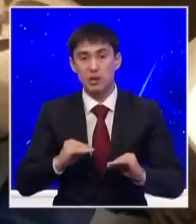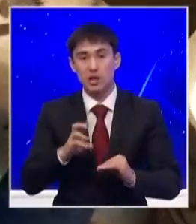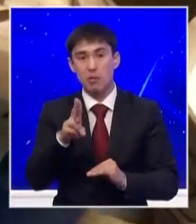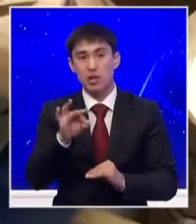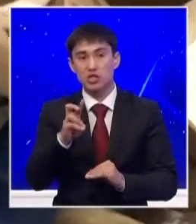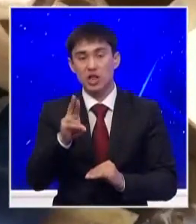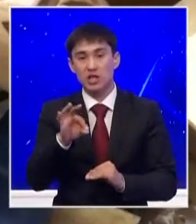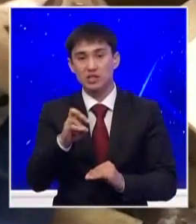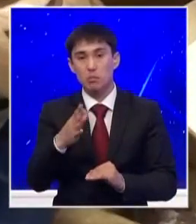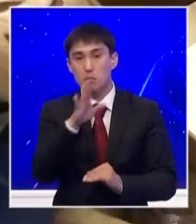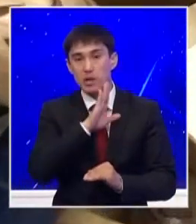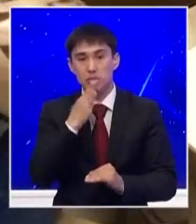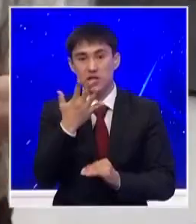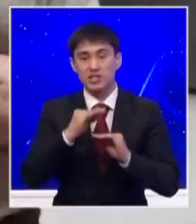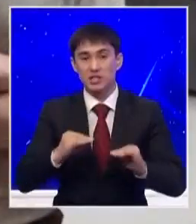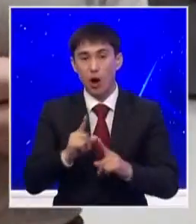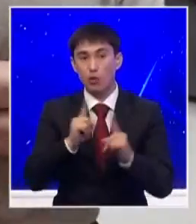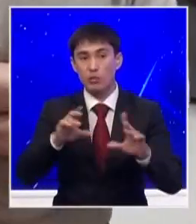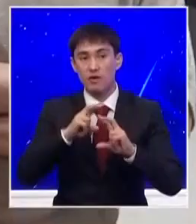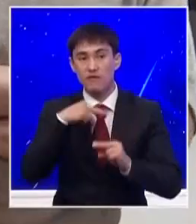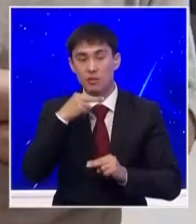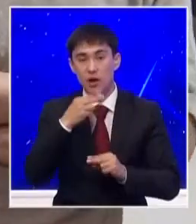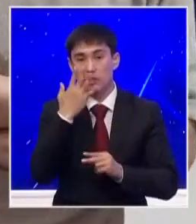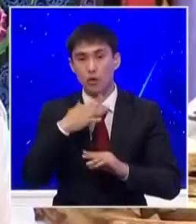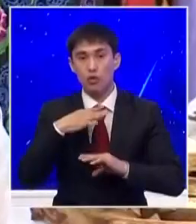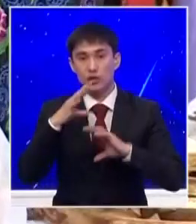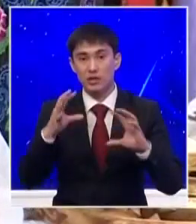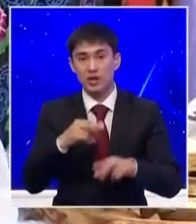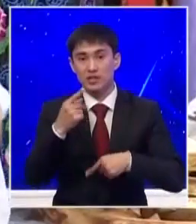Мать пятерых детей уделяет огромное внимание сохранению народных традиций.